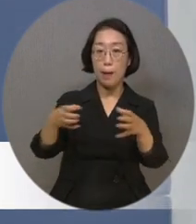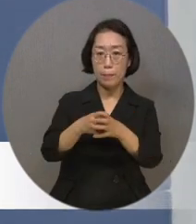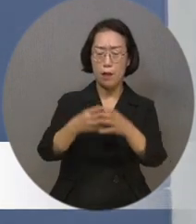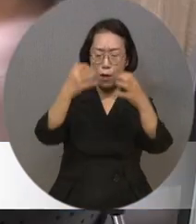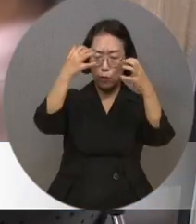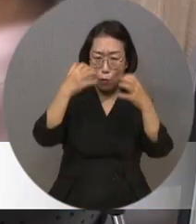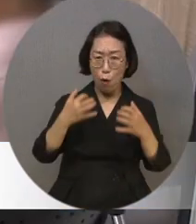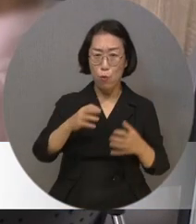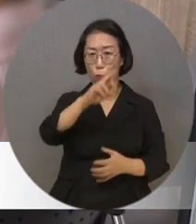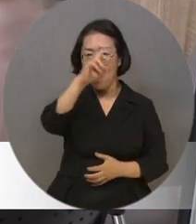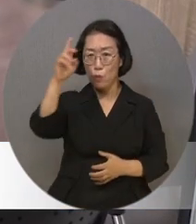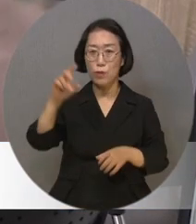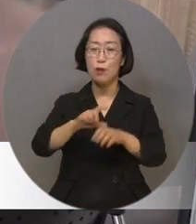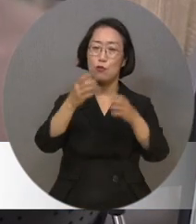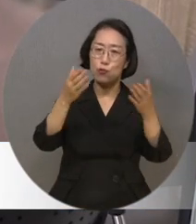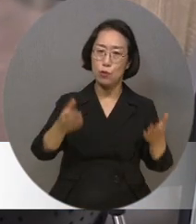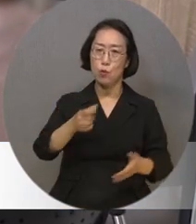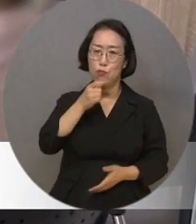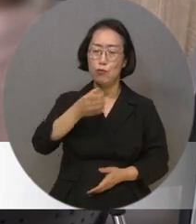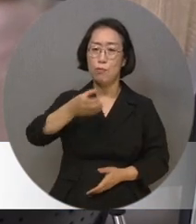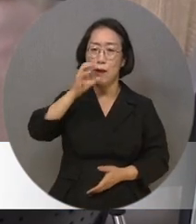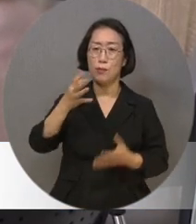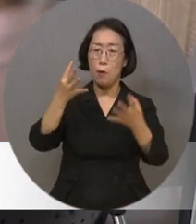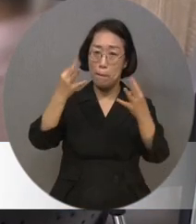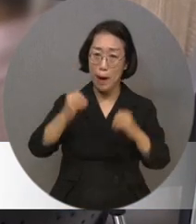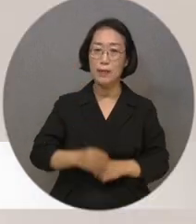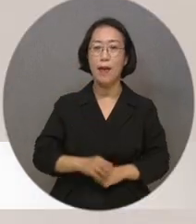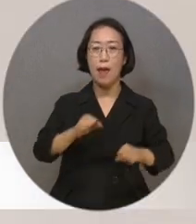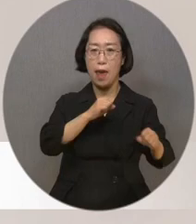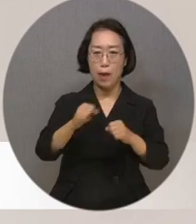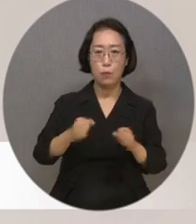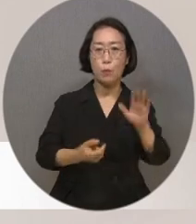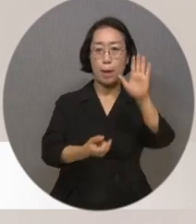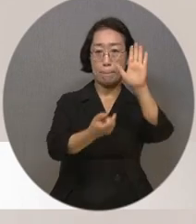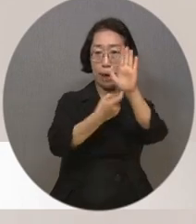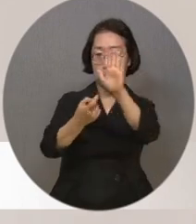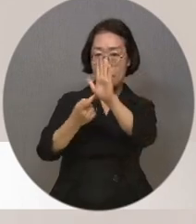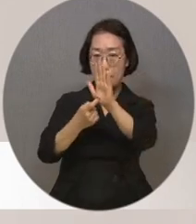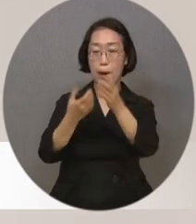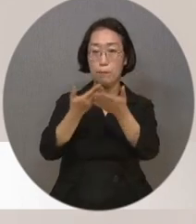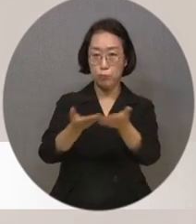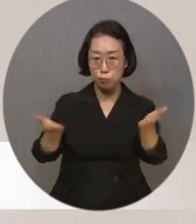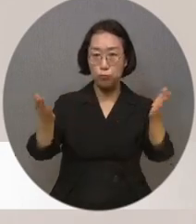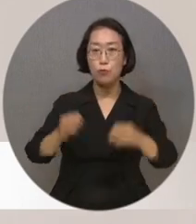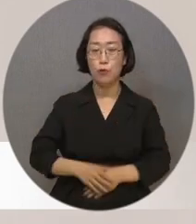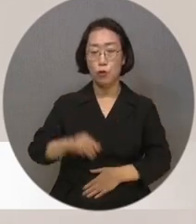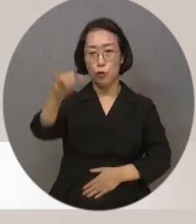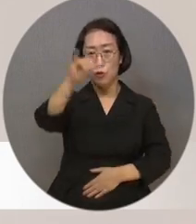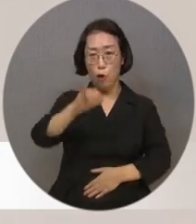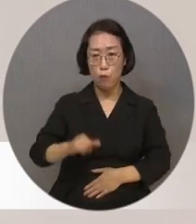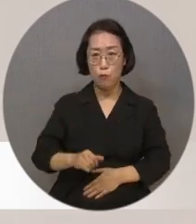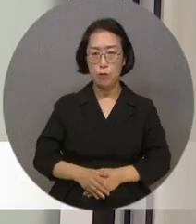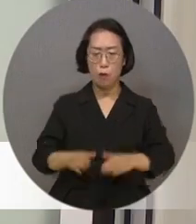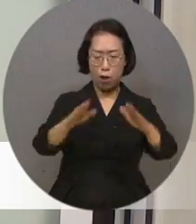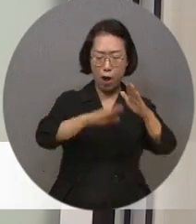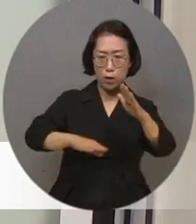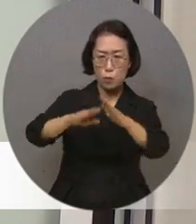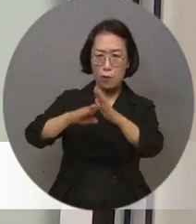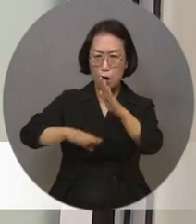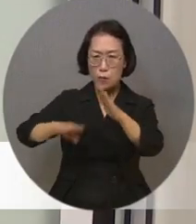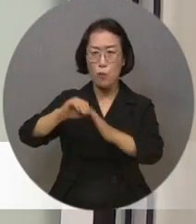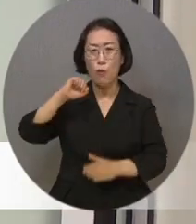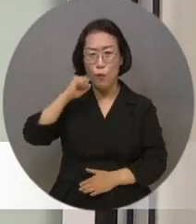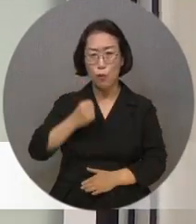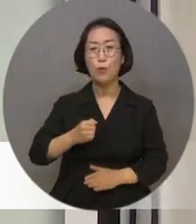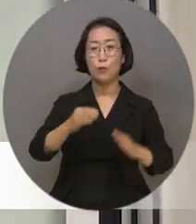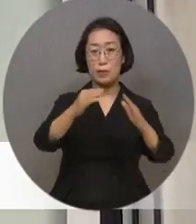시간대에 휴식하기, 물 자주 마시기 등 폭염 행동 요령을 안내합니다. 특히 전국 취약가구 2,100여 곳과